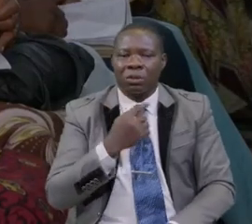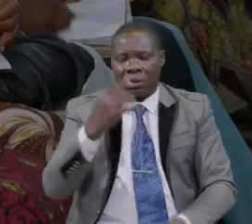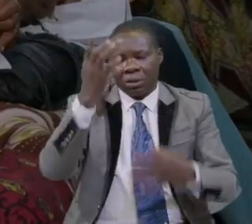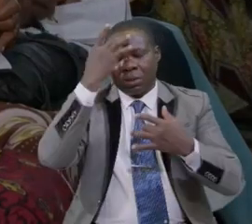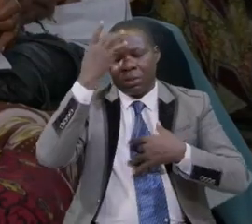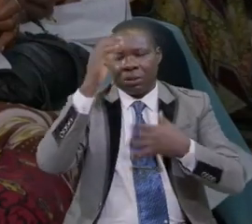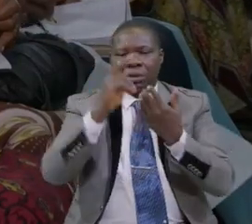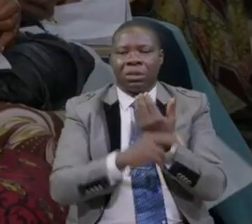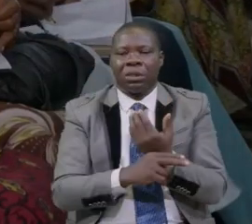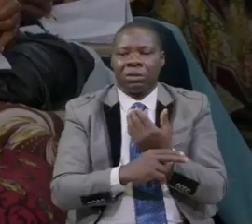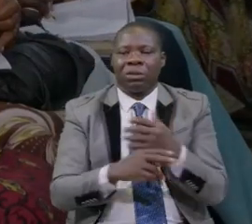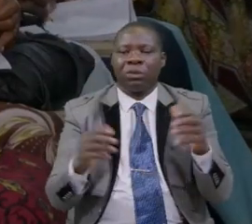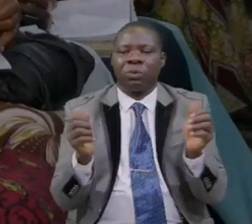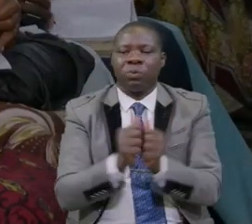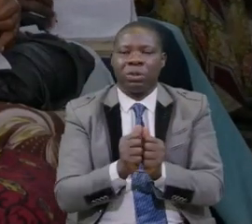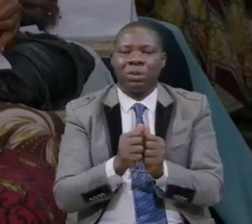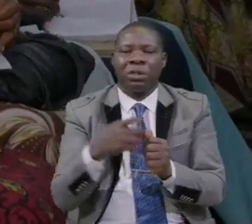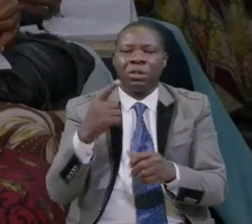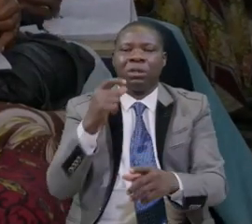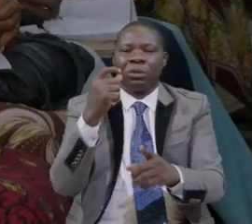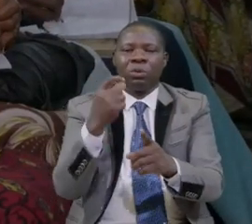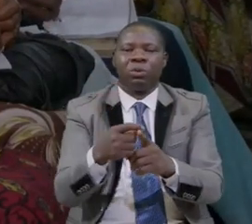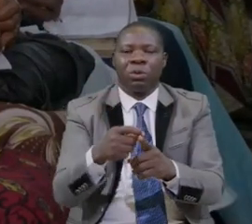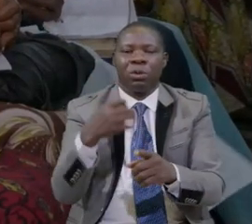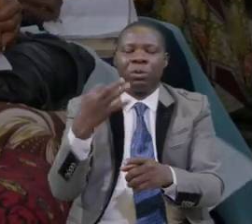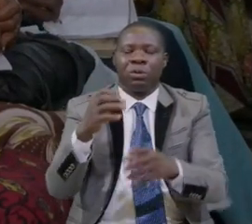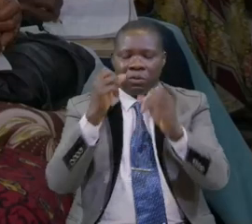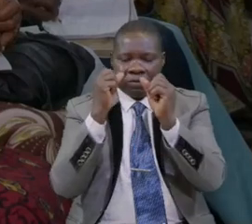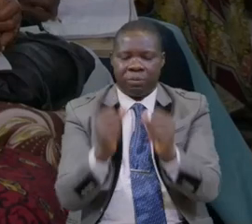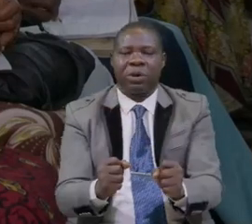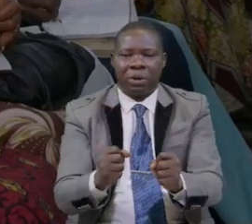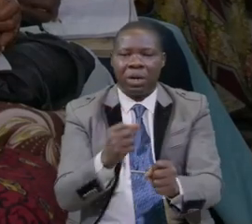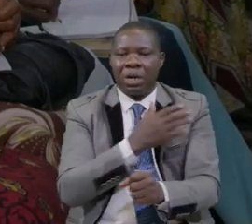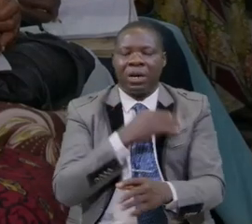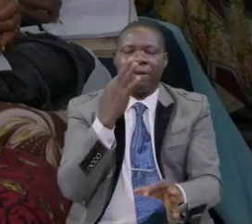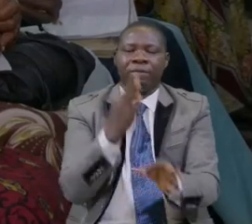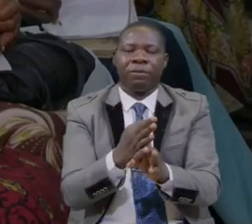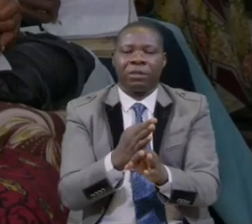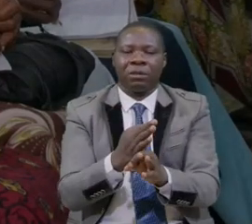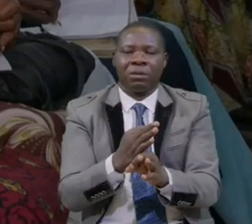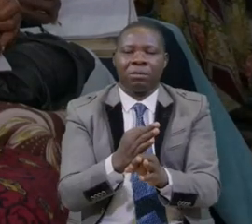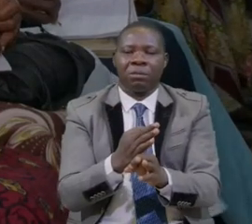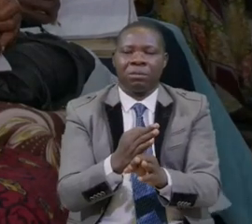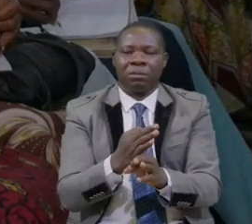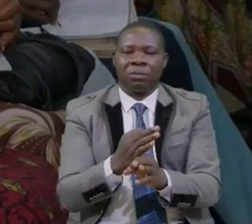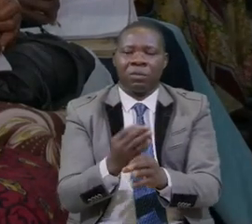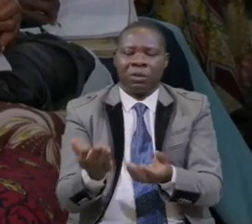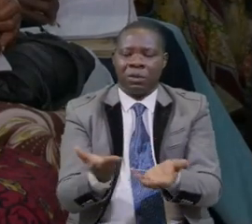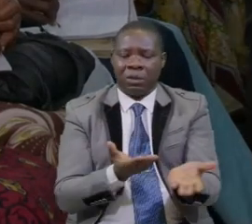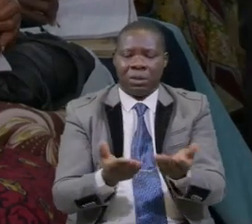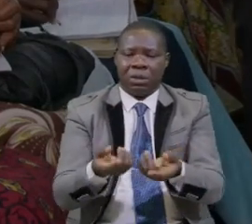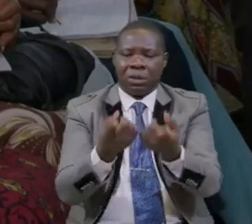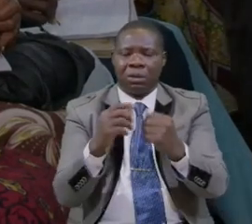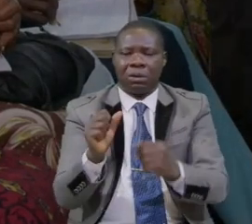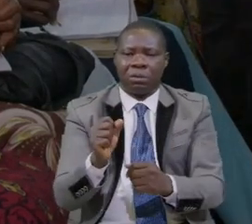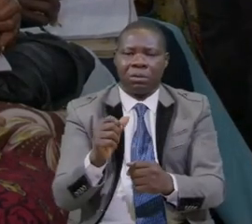Neutraliser les maladies sérieuses par la parole de puissance et de foi. Ici, nous voyons